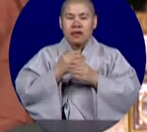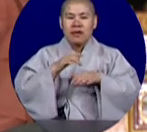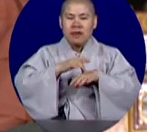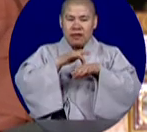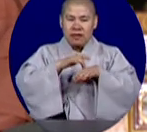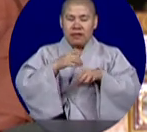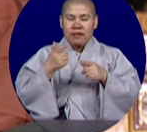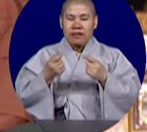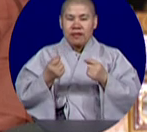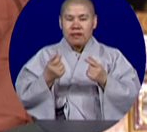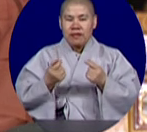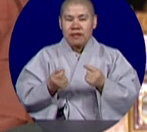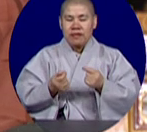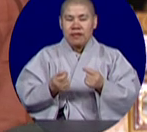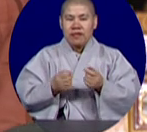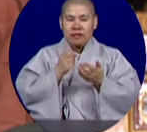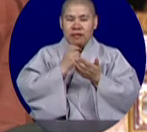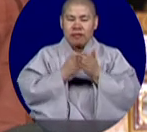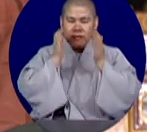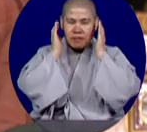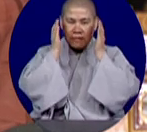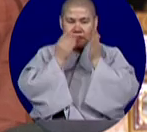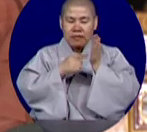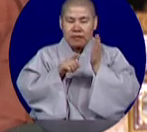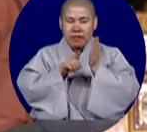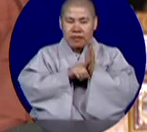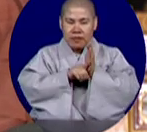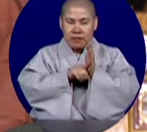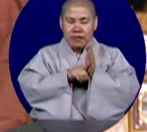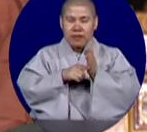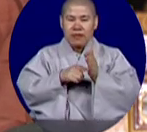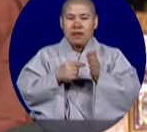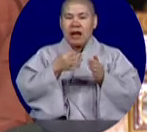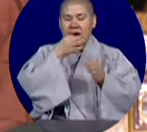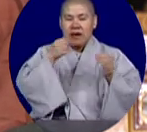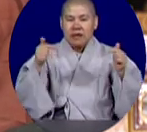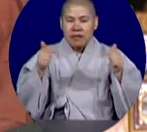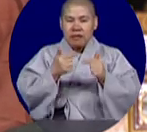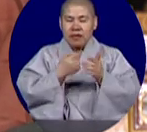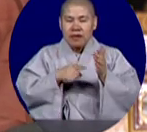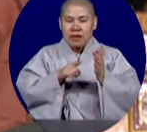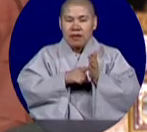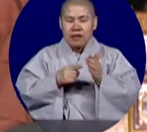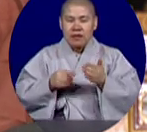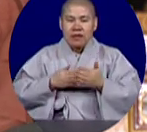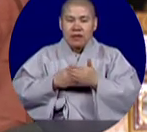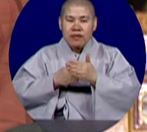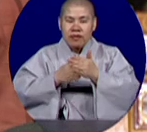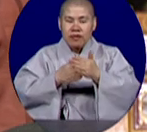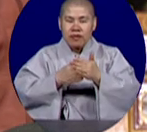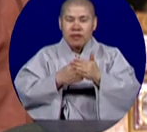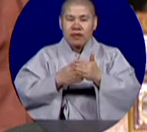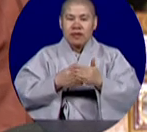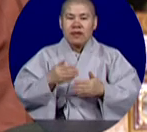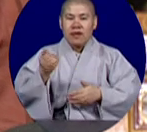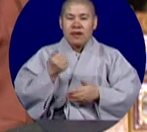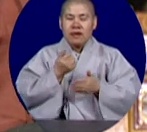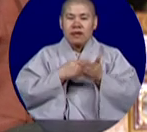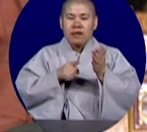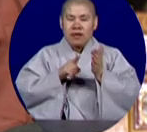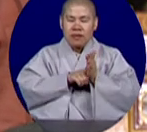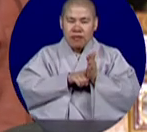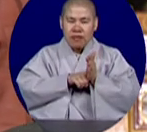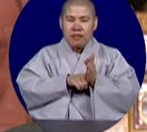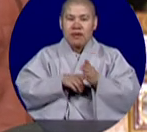도를 자꾸 다 욕망 소멸 쪽으로 하는 건 정진인데 욕망 충족 쪽으로 하는 건 마군이에요. 근데 하다 보면 욕망